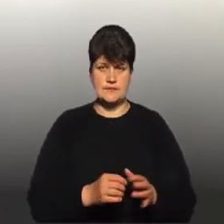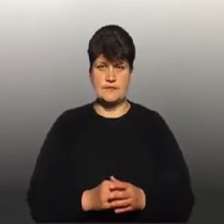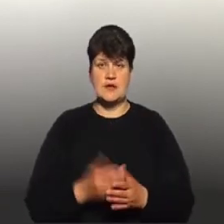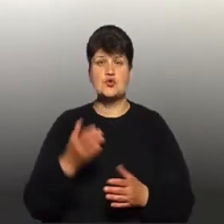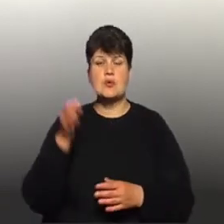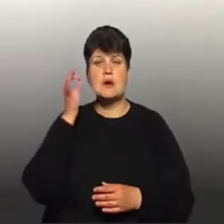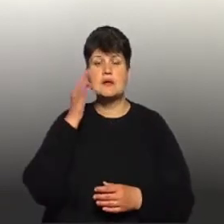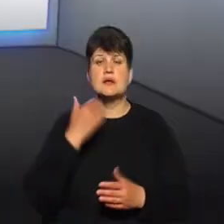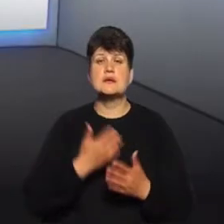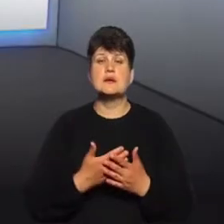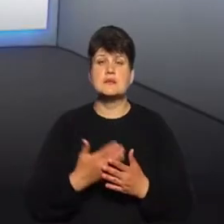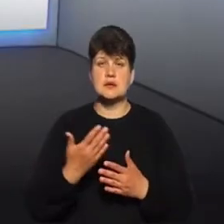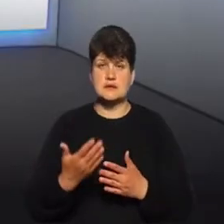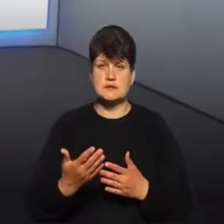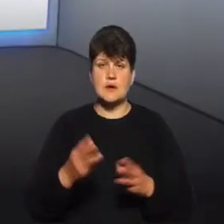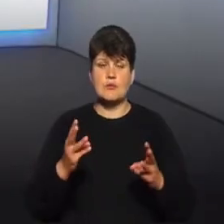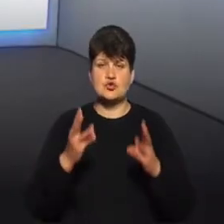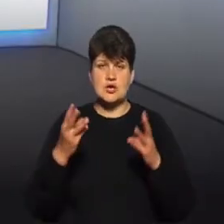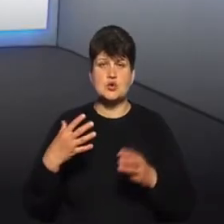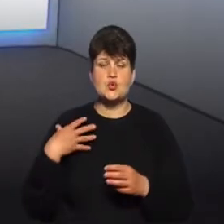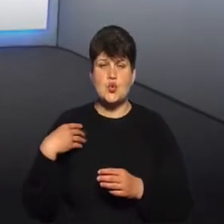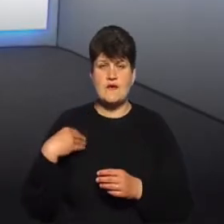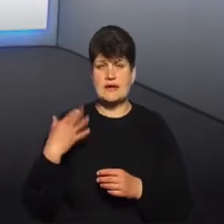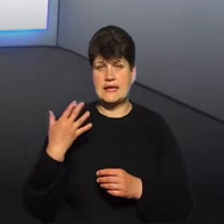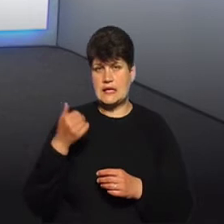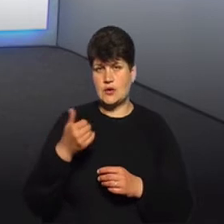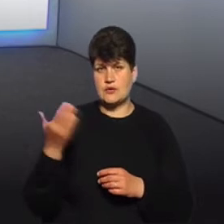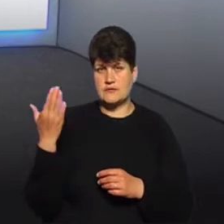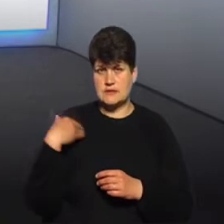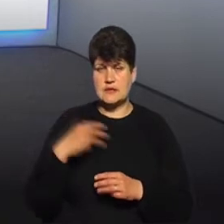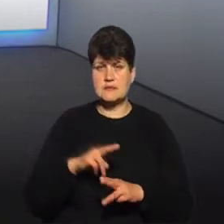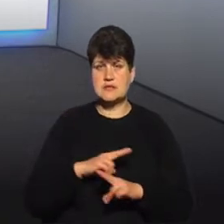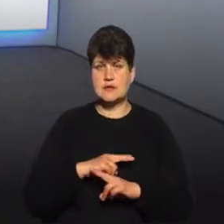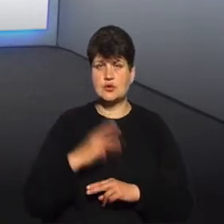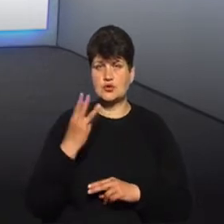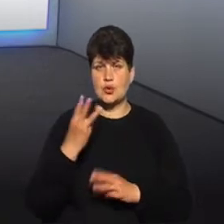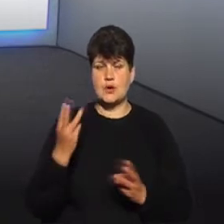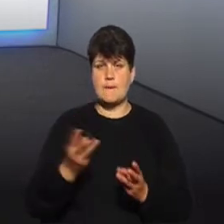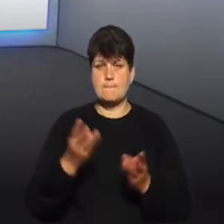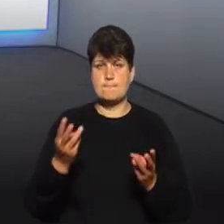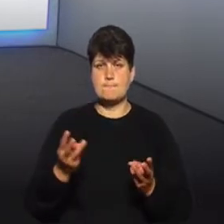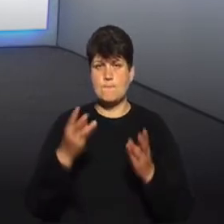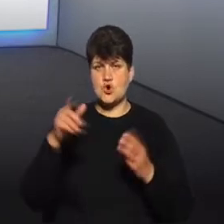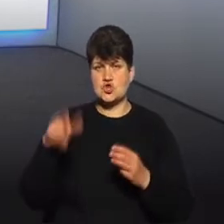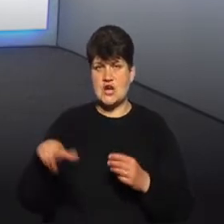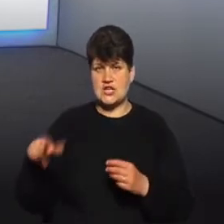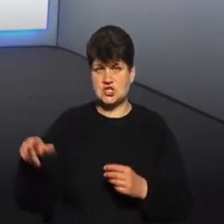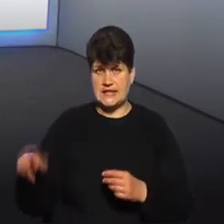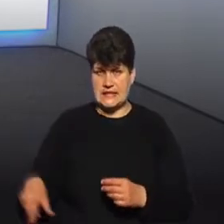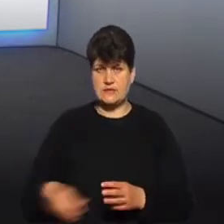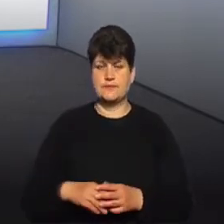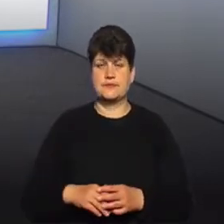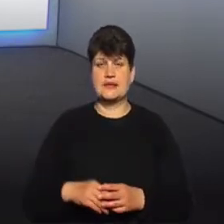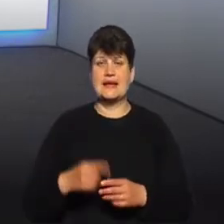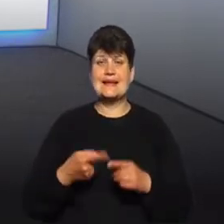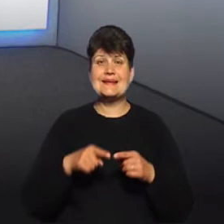наприклад, пожежу в Львові, кілька років тому, там загинуло троє рятувальників, троє пожежників. Так. Угу. Напевно, що такі